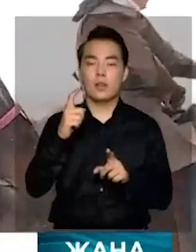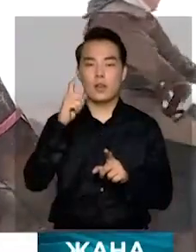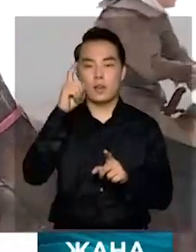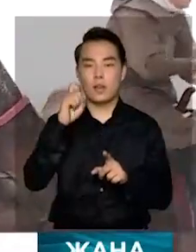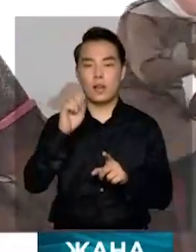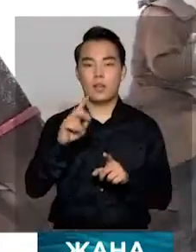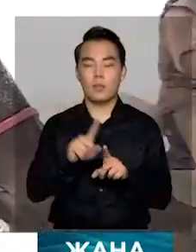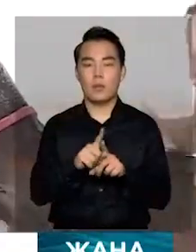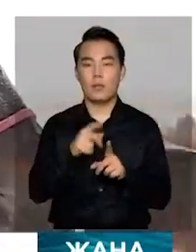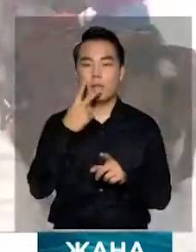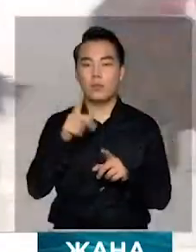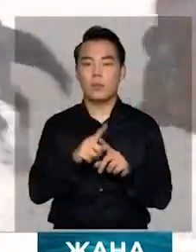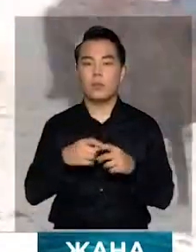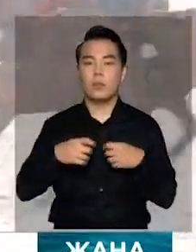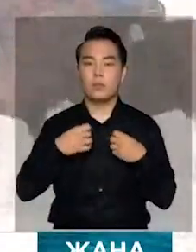жылдығын атап өтіп жатыр.